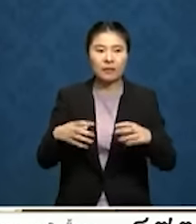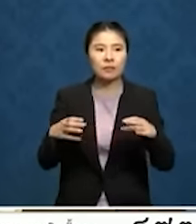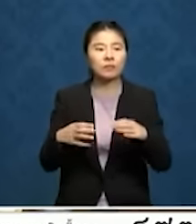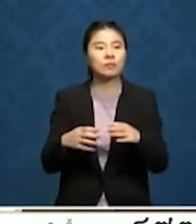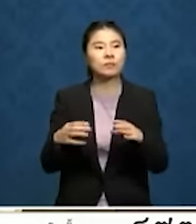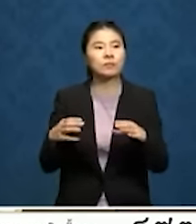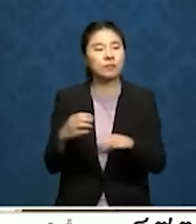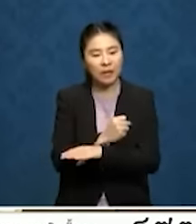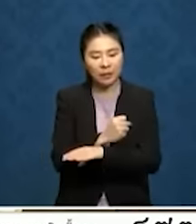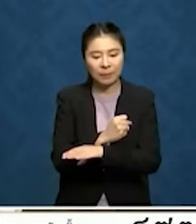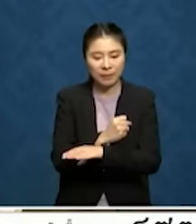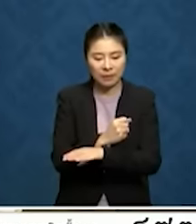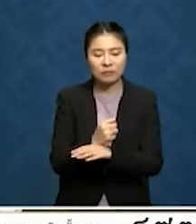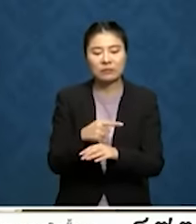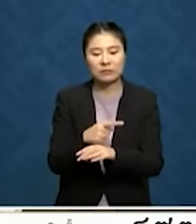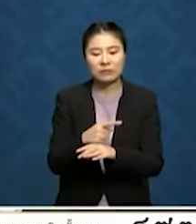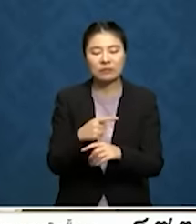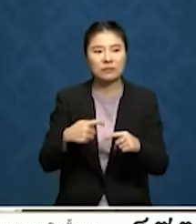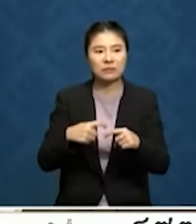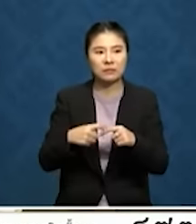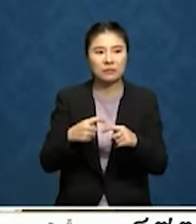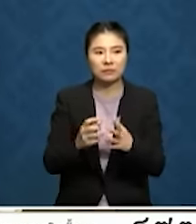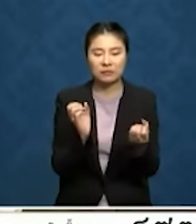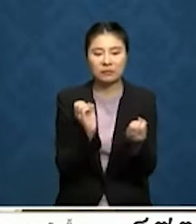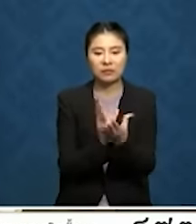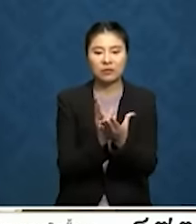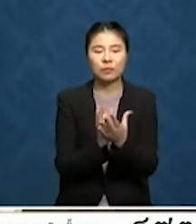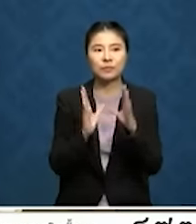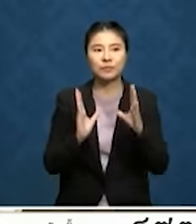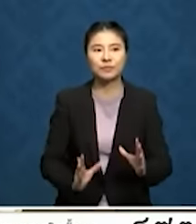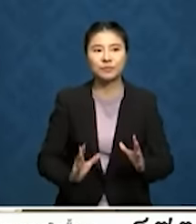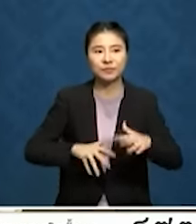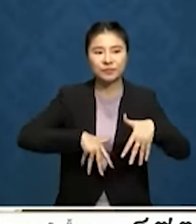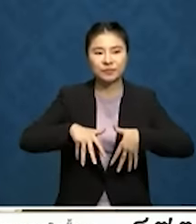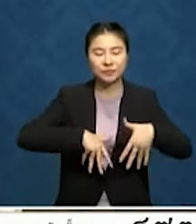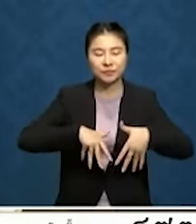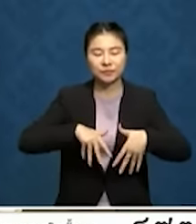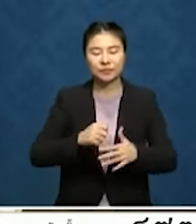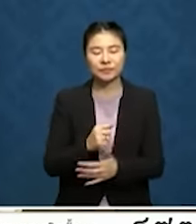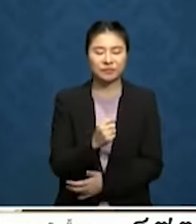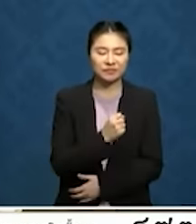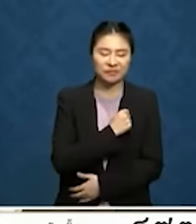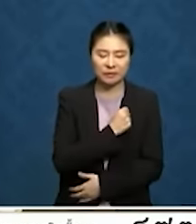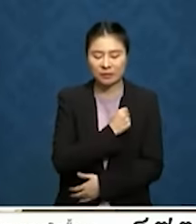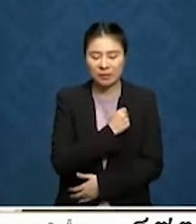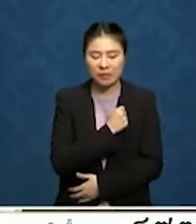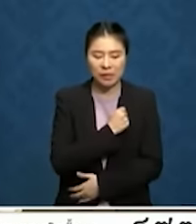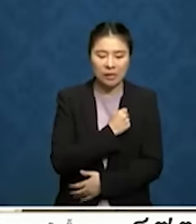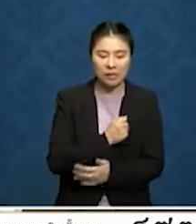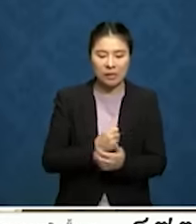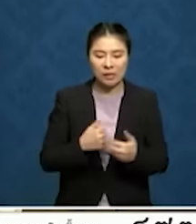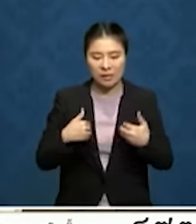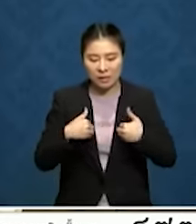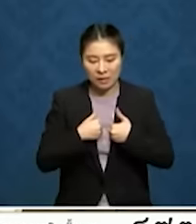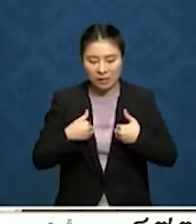ทั่งพี่น้องประชาชนหลายคนจะทนอยู่กับภาวะเศรษฐกิจของประเทศต่อไ